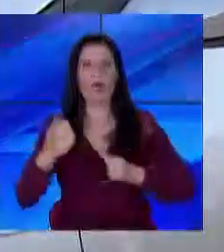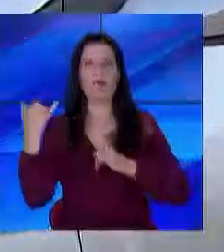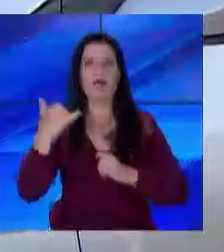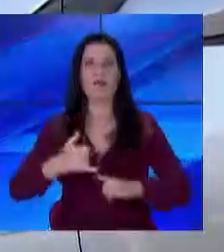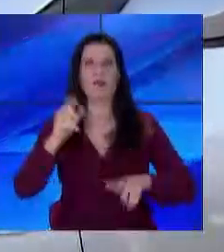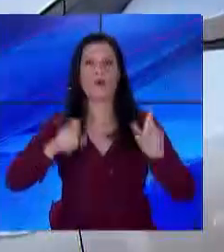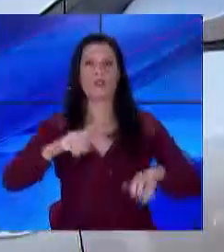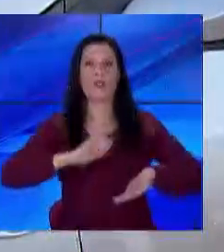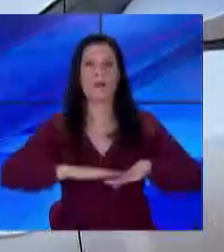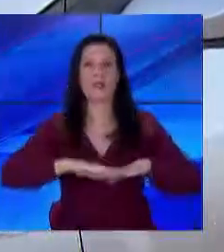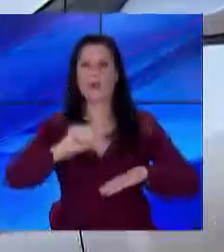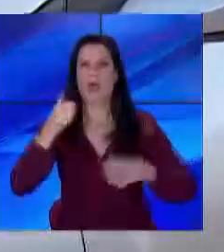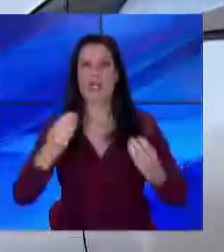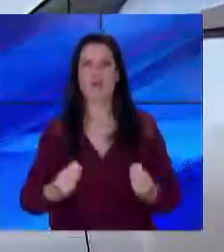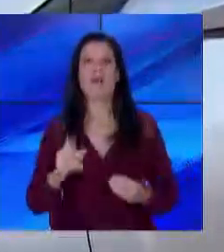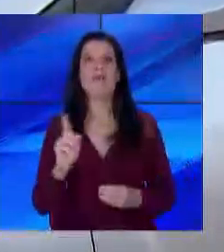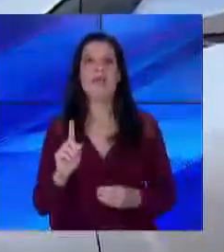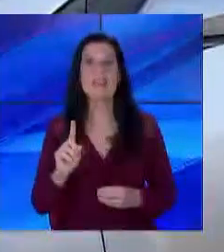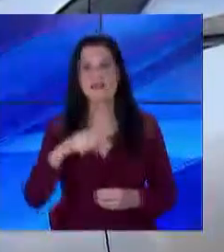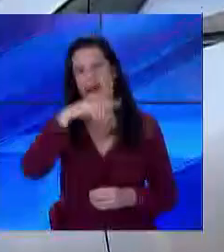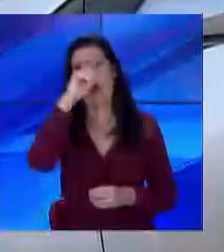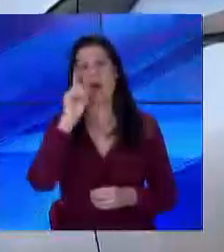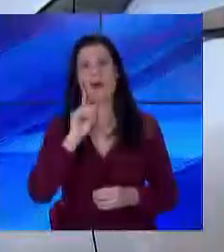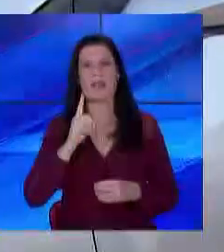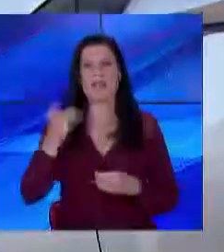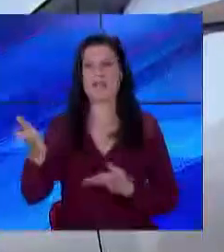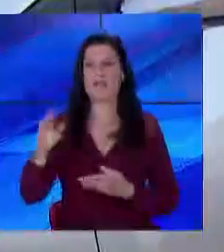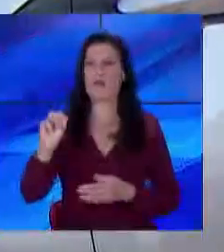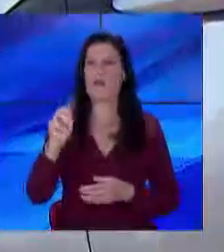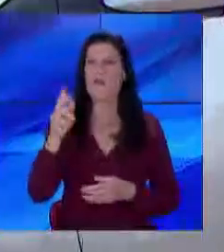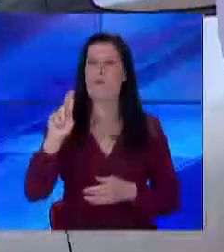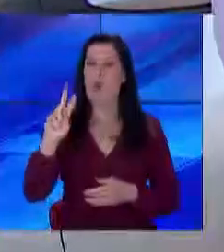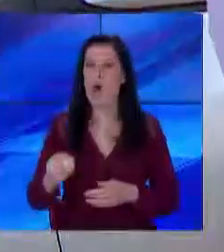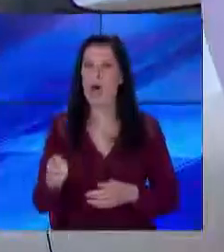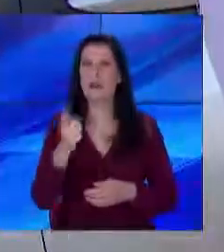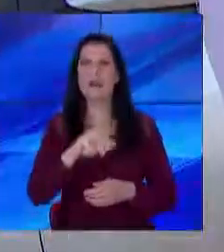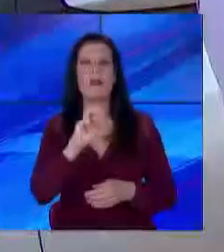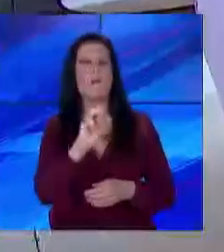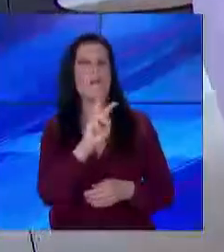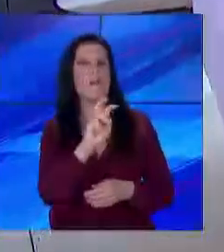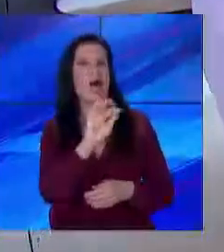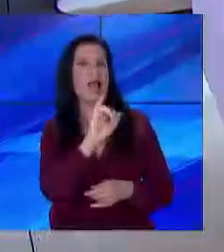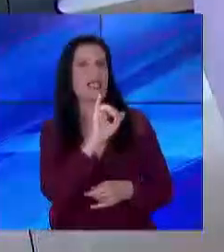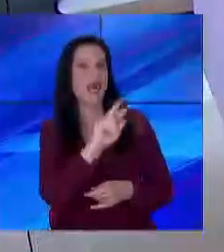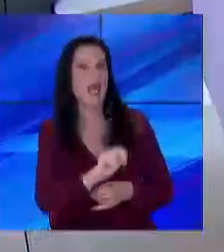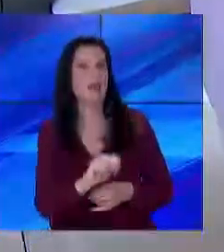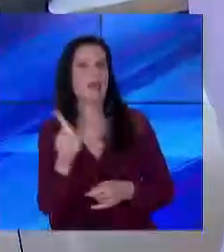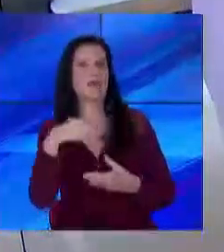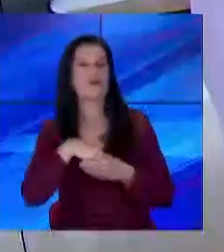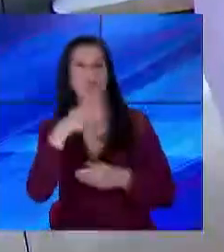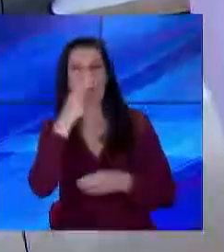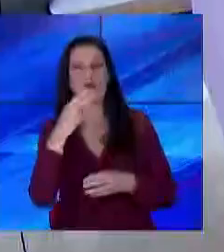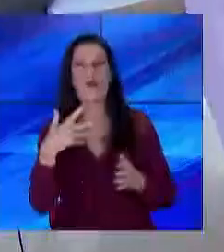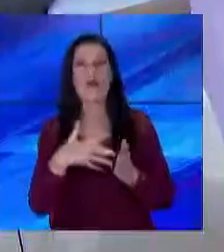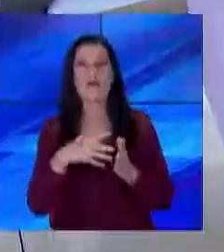הטובים ביותר, הלוא הם ההורים, אז נמצאות איתנו מורן ומעיין. אתם תשתתפו בניסוי, נבדוק עד כמה המערכות האלה פשוטות